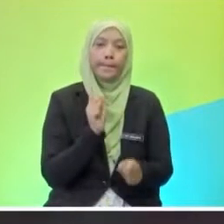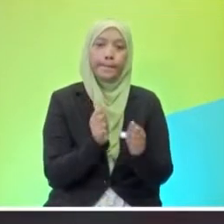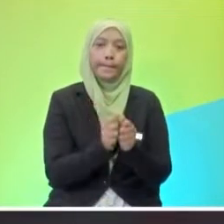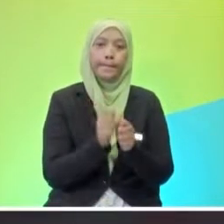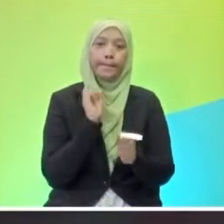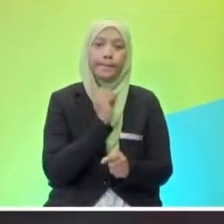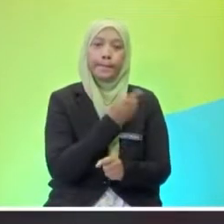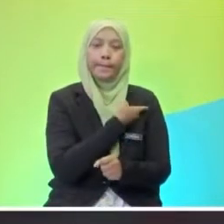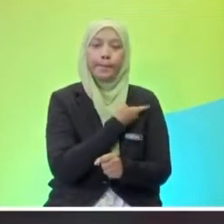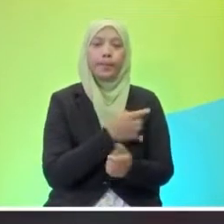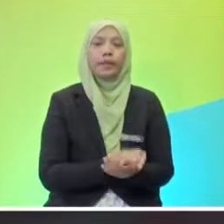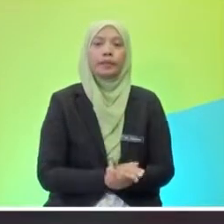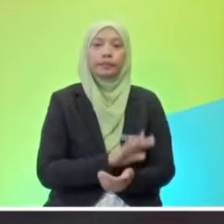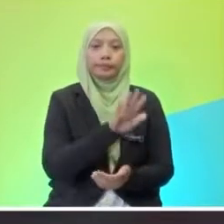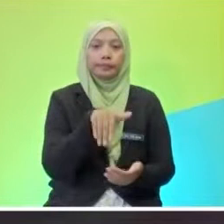jutaan penonton